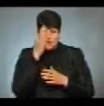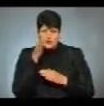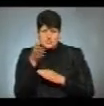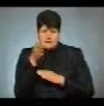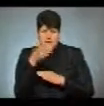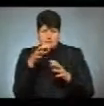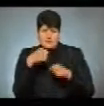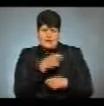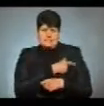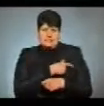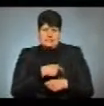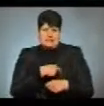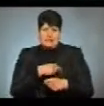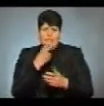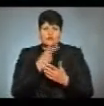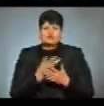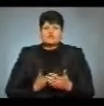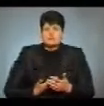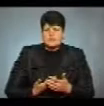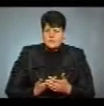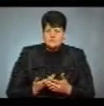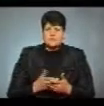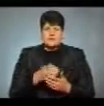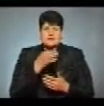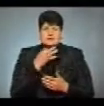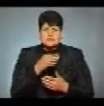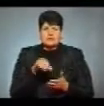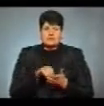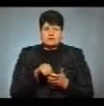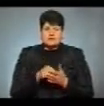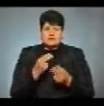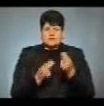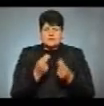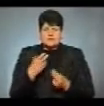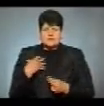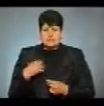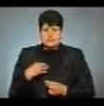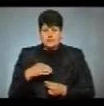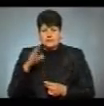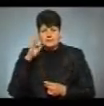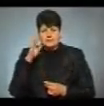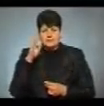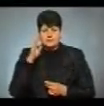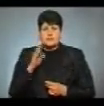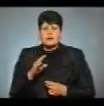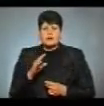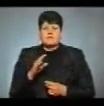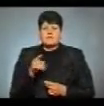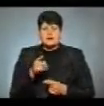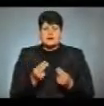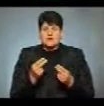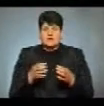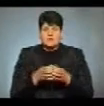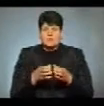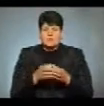суперників стрічки, які символізують життя, розповів учасник теренової гри зі Львова Данило Шипінько під псевдо «Аскет». Він грає у